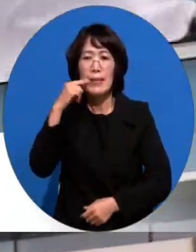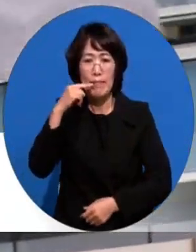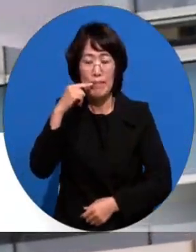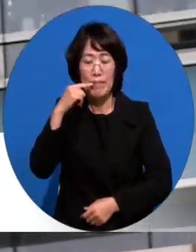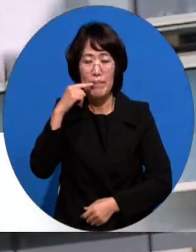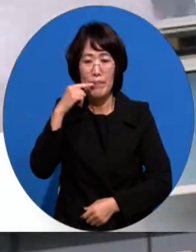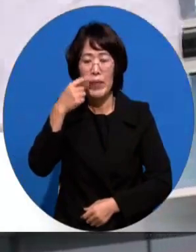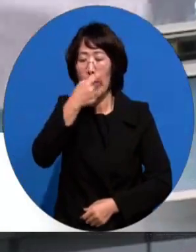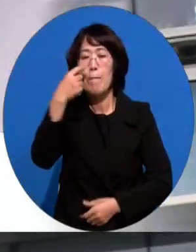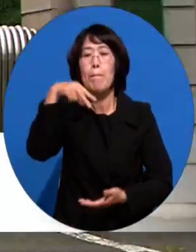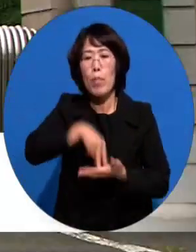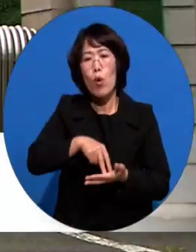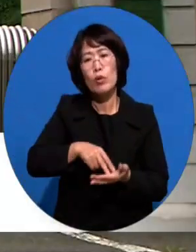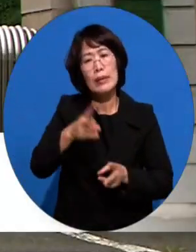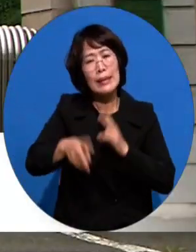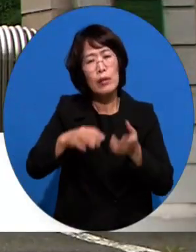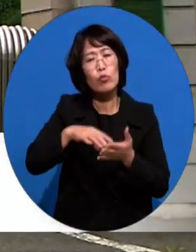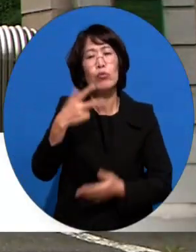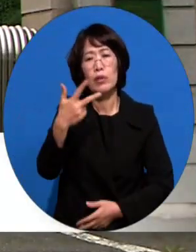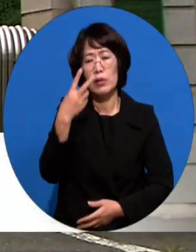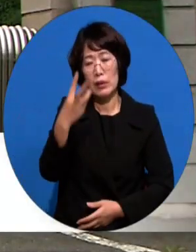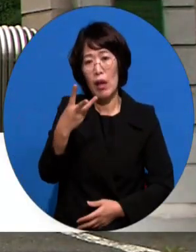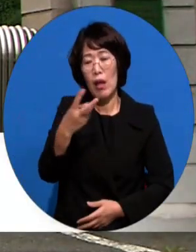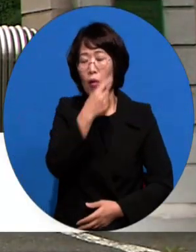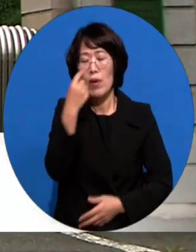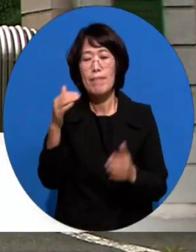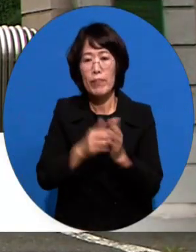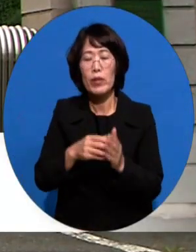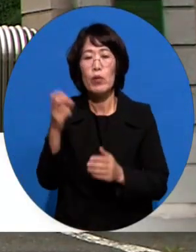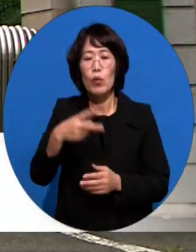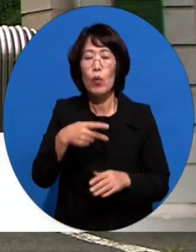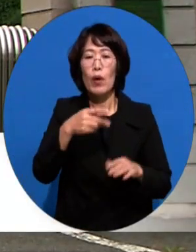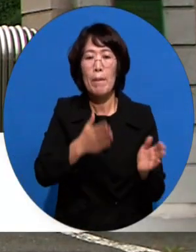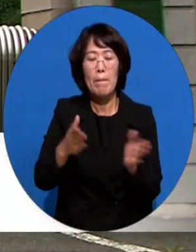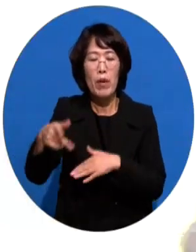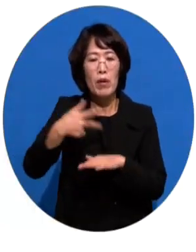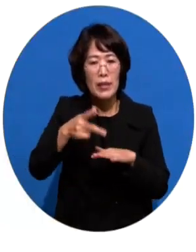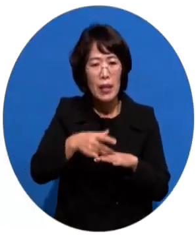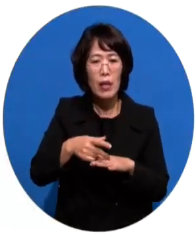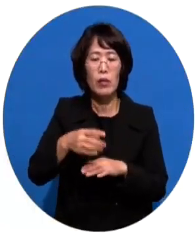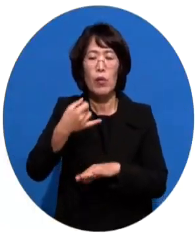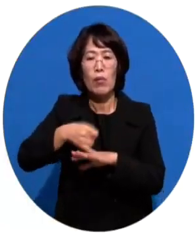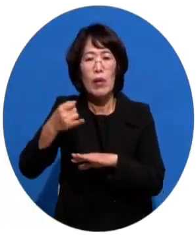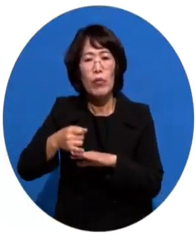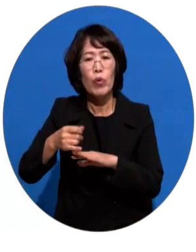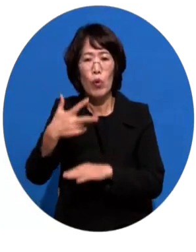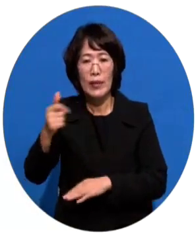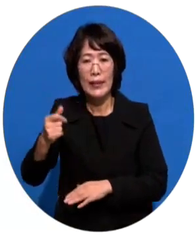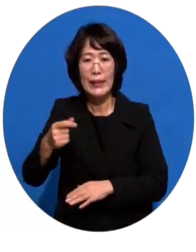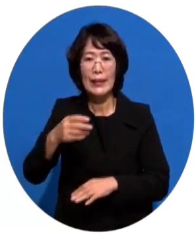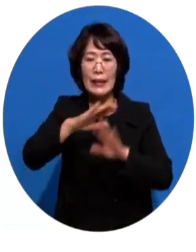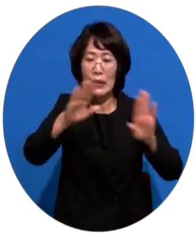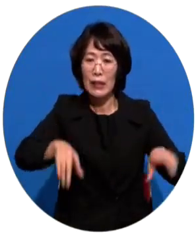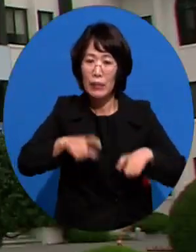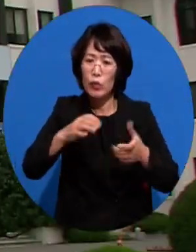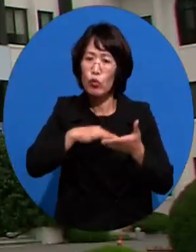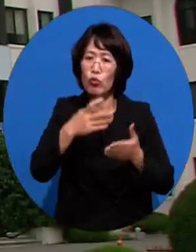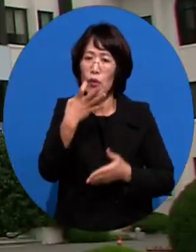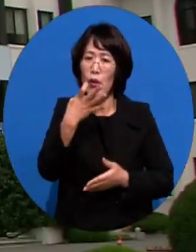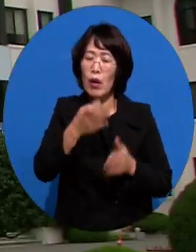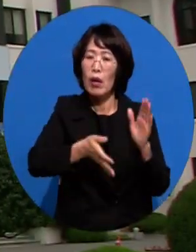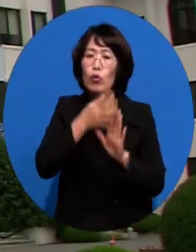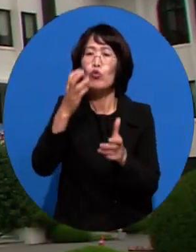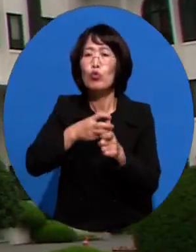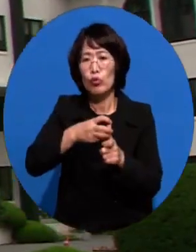3권의 사업이 있는 것으로 나타났습니다 한편 신안과 완도 장흥 등 전남 14개 지자체는